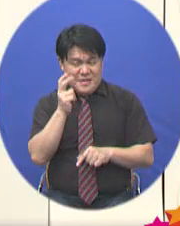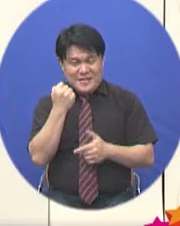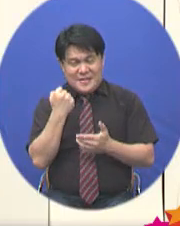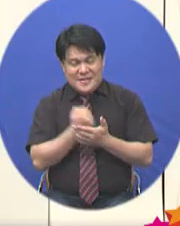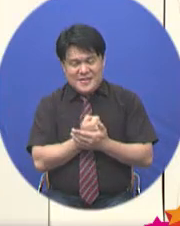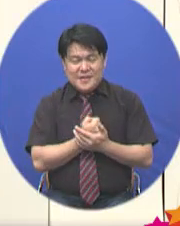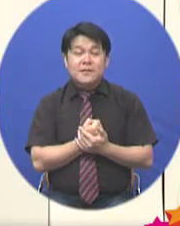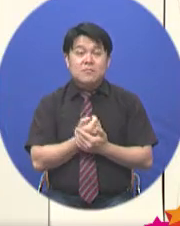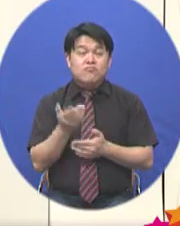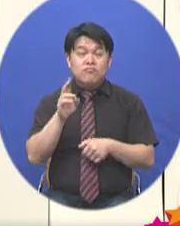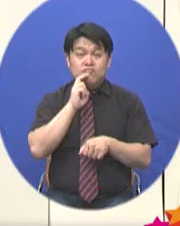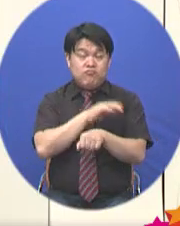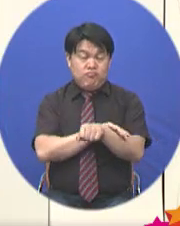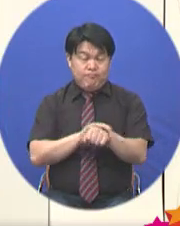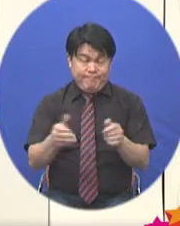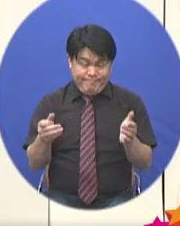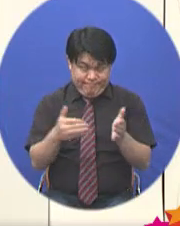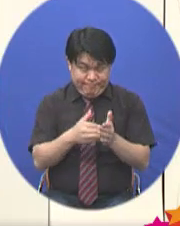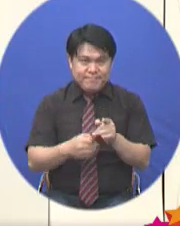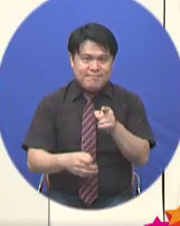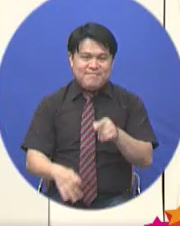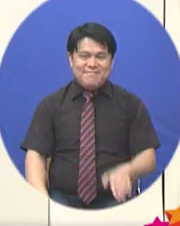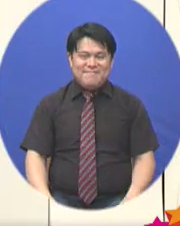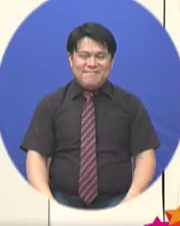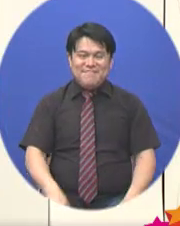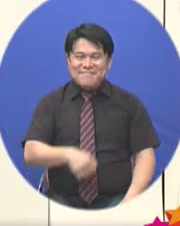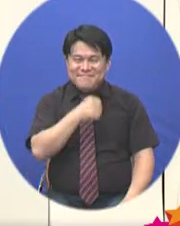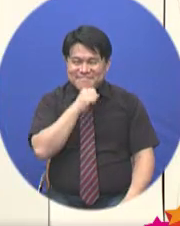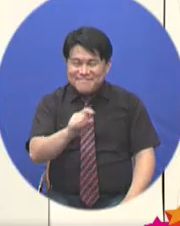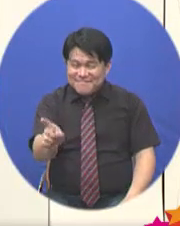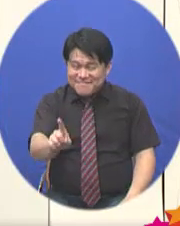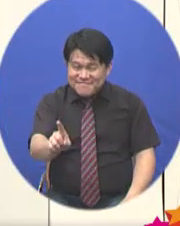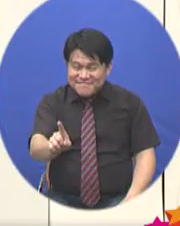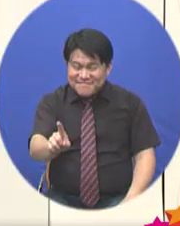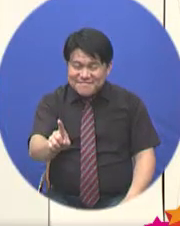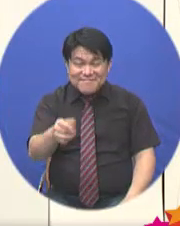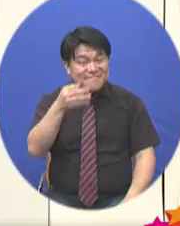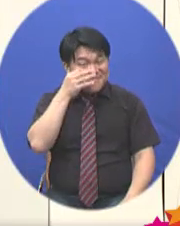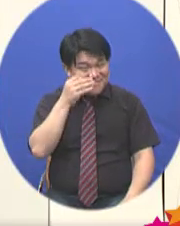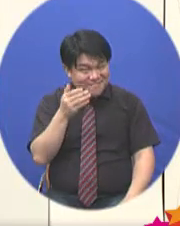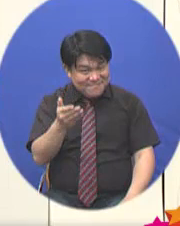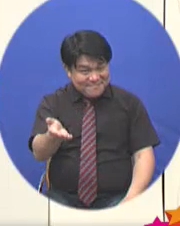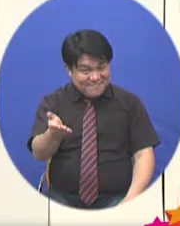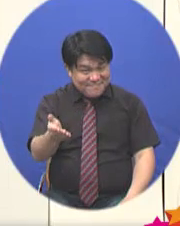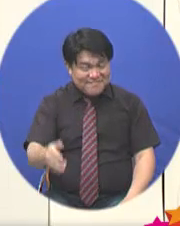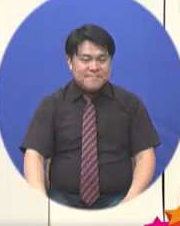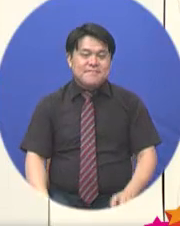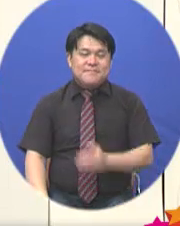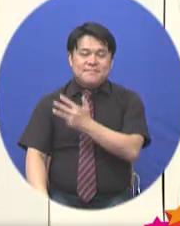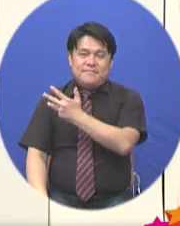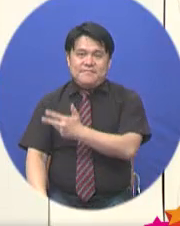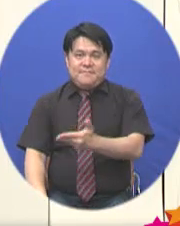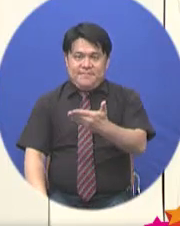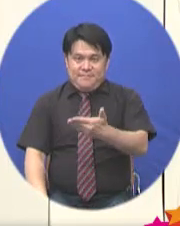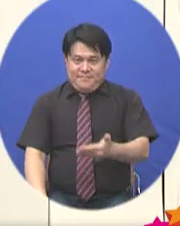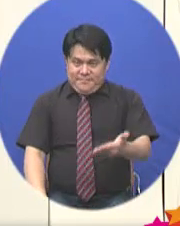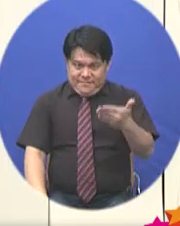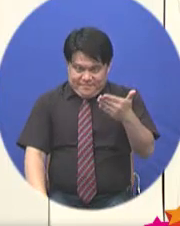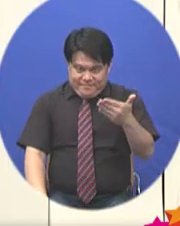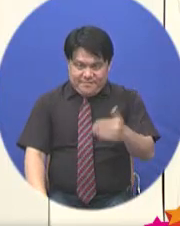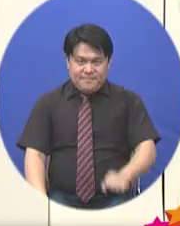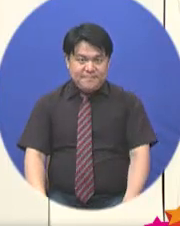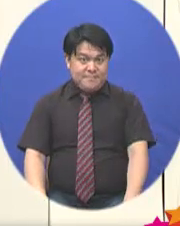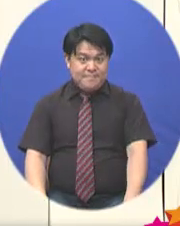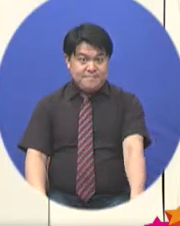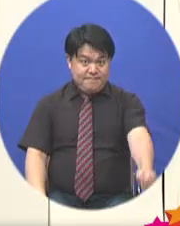네. 아유 참 잘하셨어요. 과연 점수는 어떻게 나왔는지 점수는요? 8점,